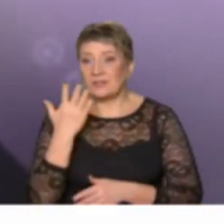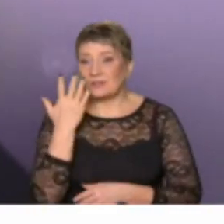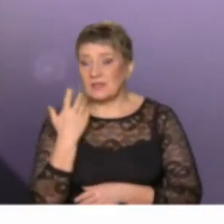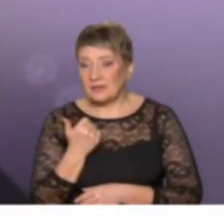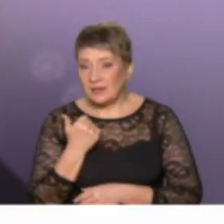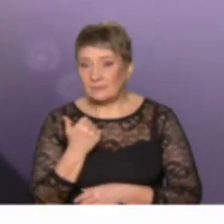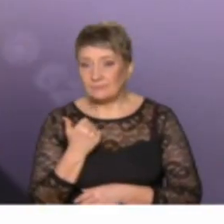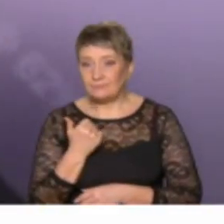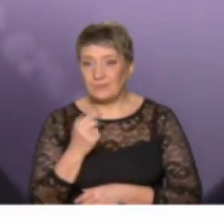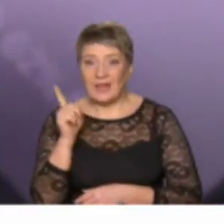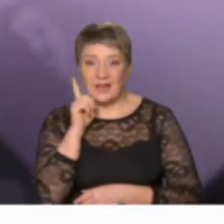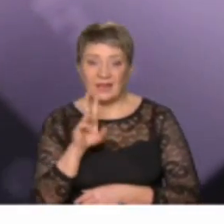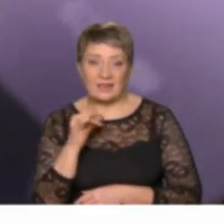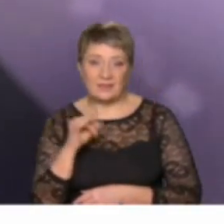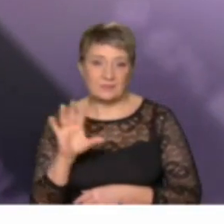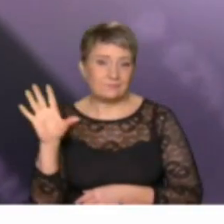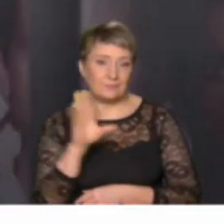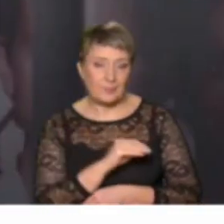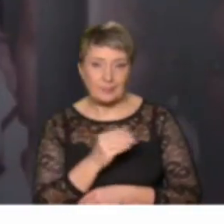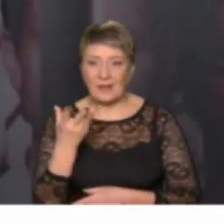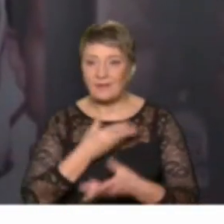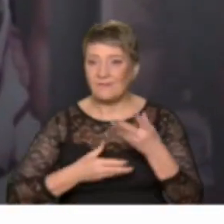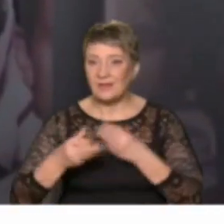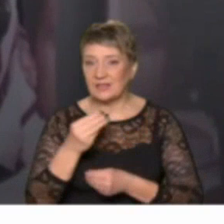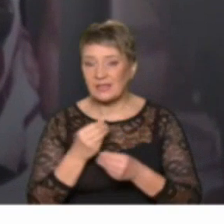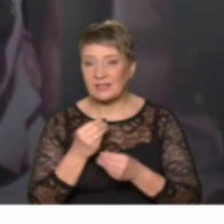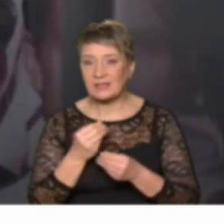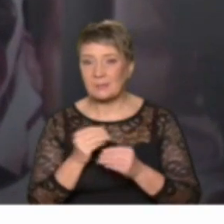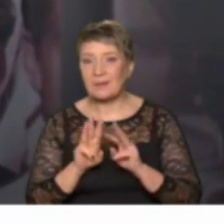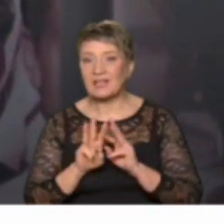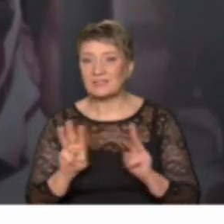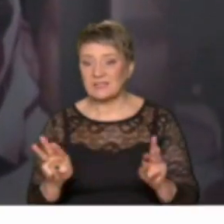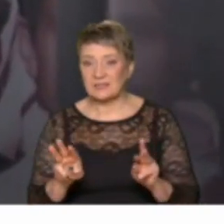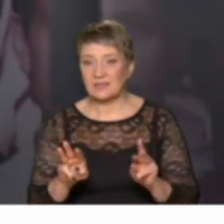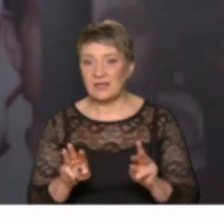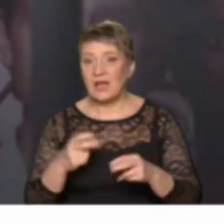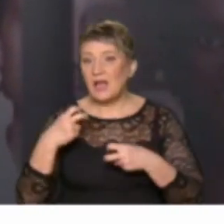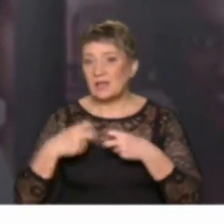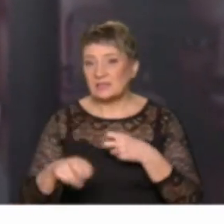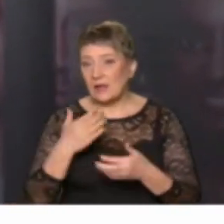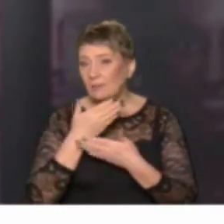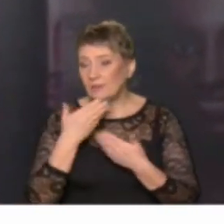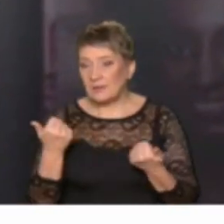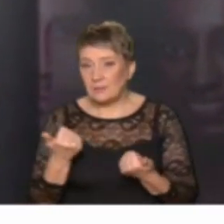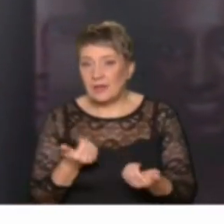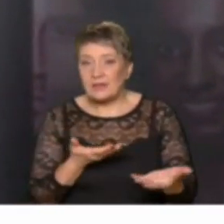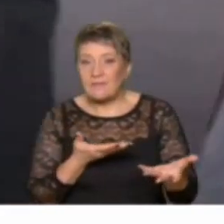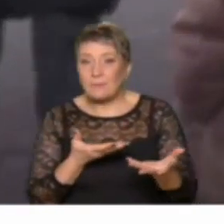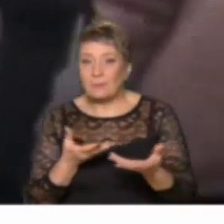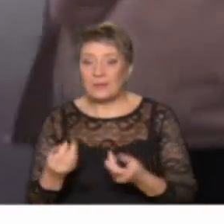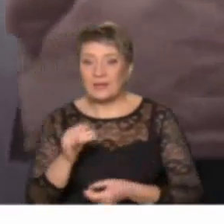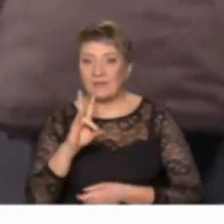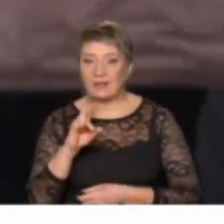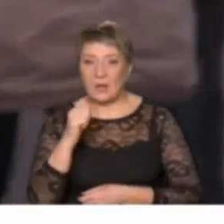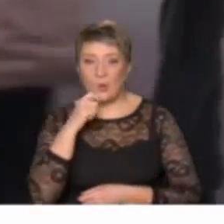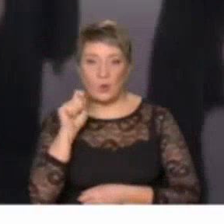оператора знищила майже все, включно з віртуальними серверами, але злам не мав великого впливу на українських військових, бо вони